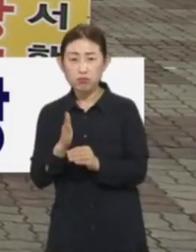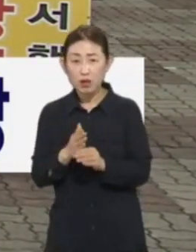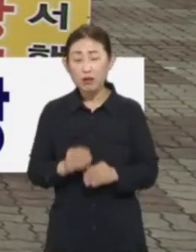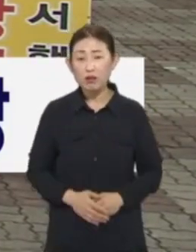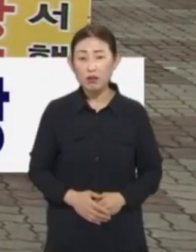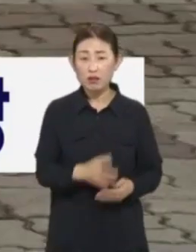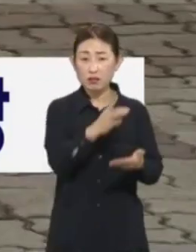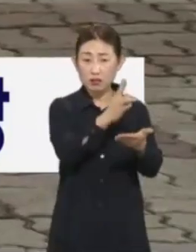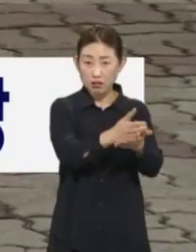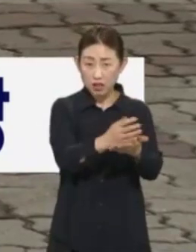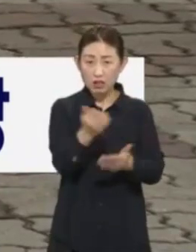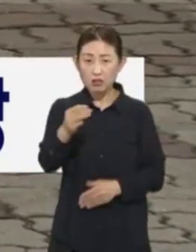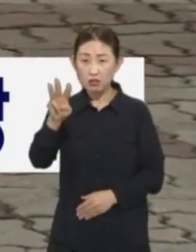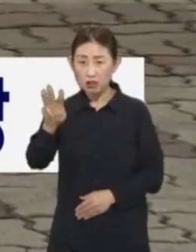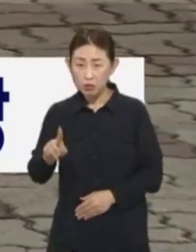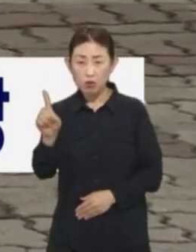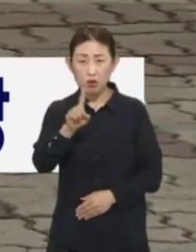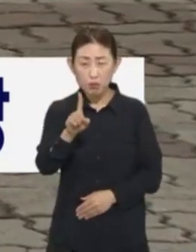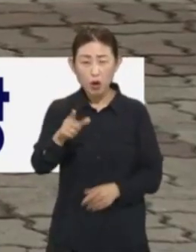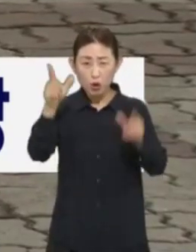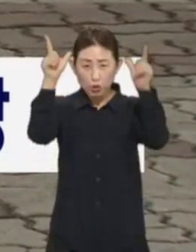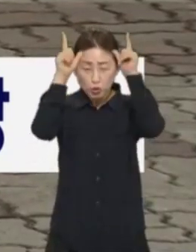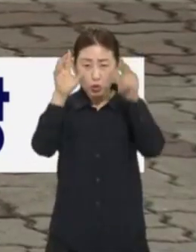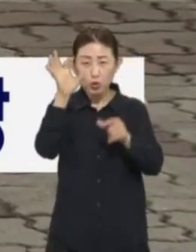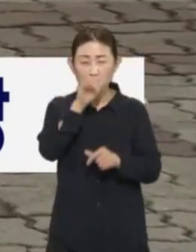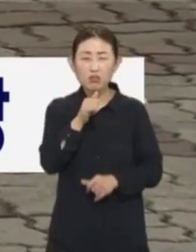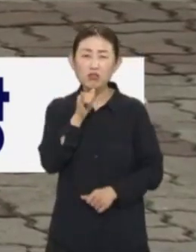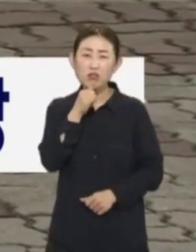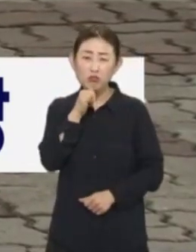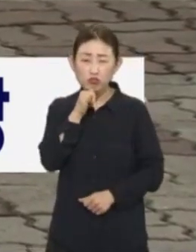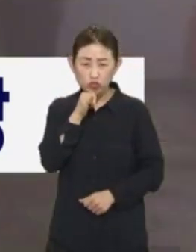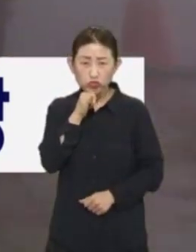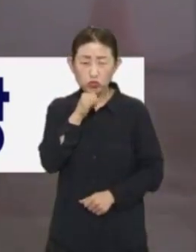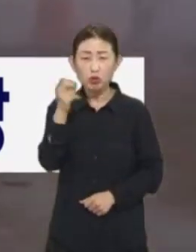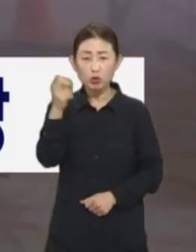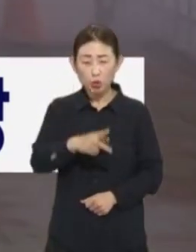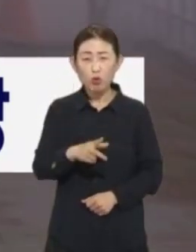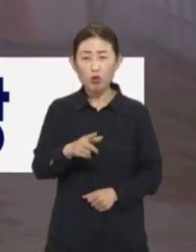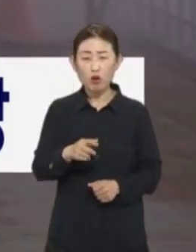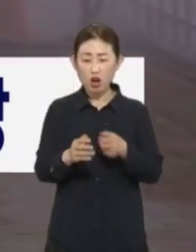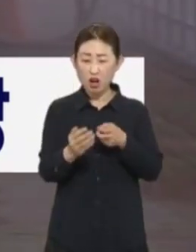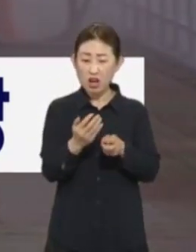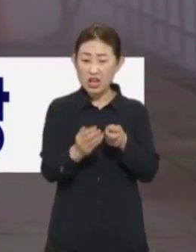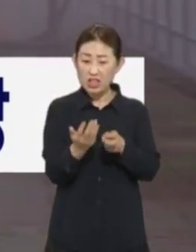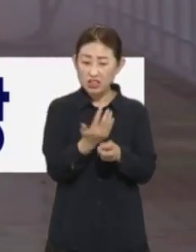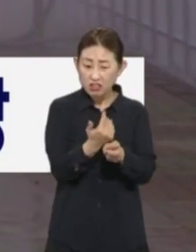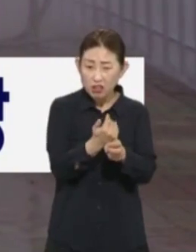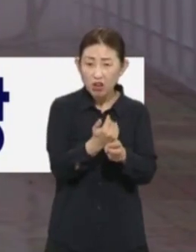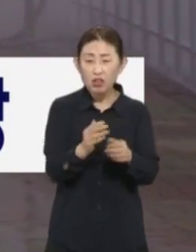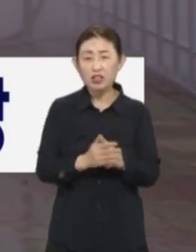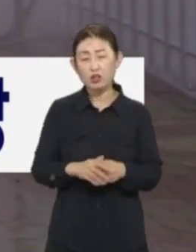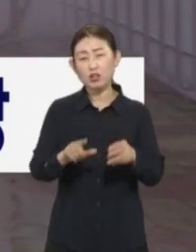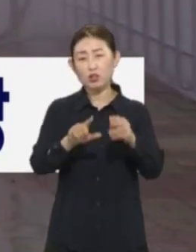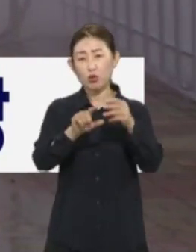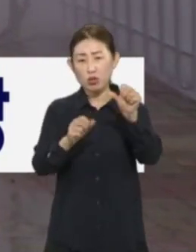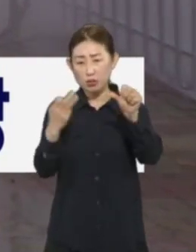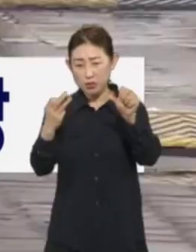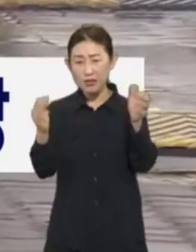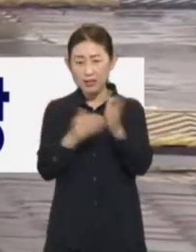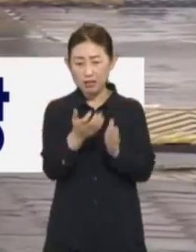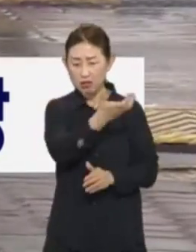나섰습니다. 천안시와 세종시는 소, 돼지, 염소 등 우재류와 축산 차량 등에 대해 13일 0시까지